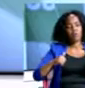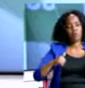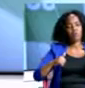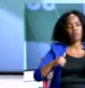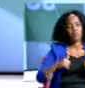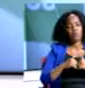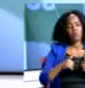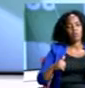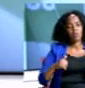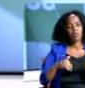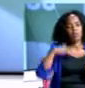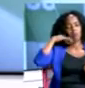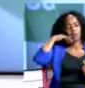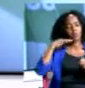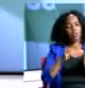ufaddabasani